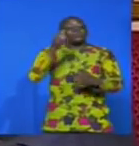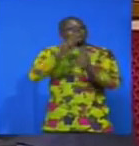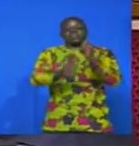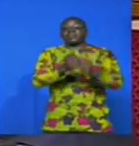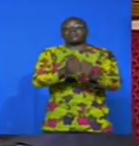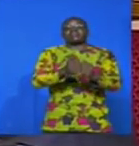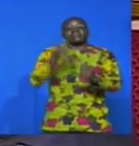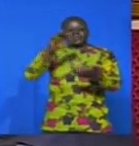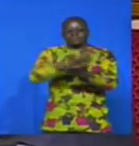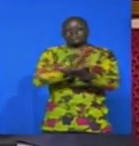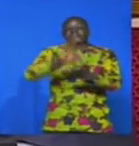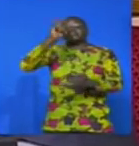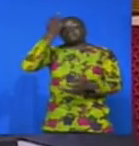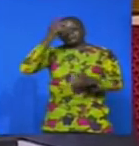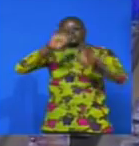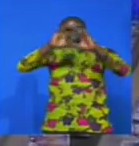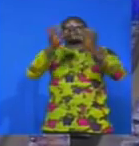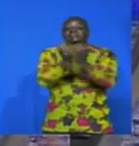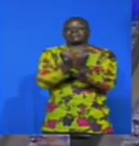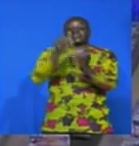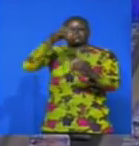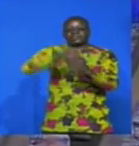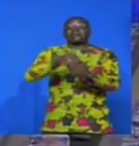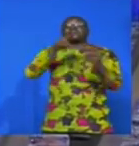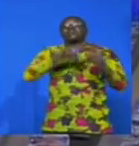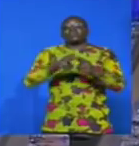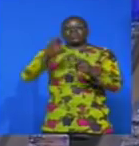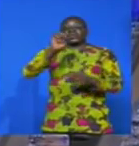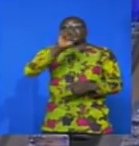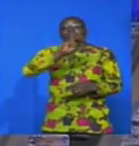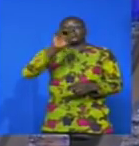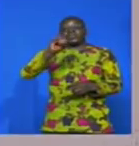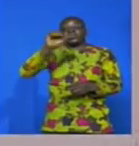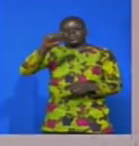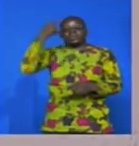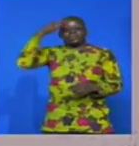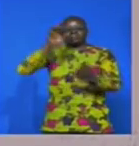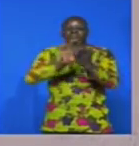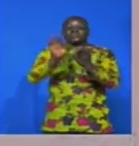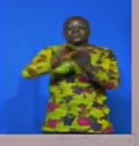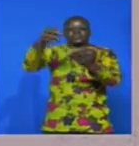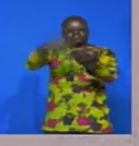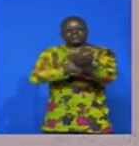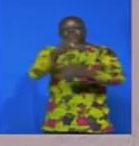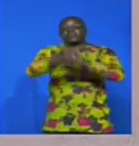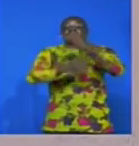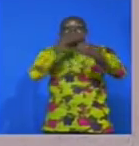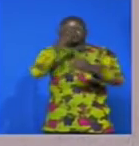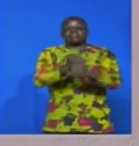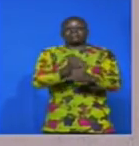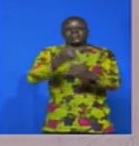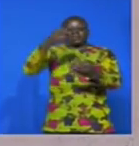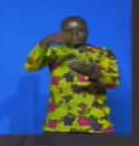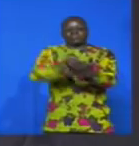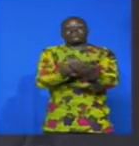référentiel de politique communautaire de la concurrence de l'UEMOA va tenir compte des nouveaux standards internationaux. C'est un nouvel outil